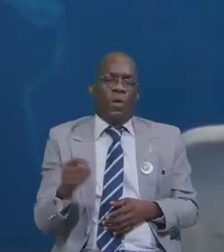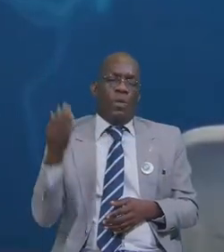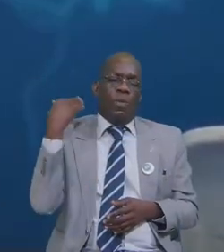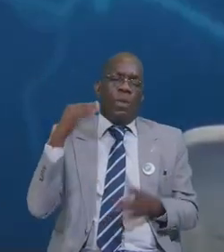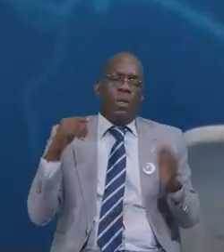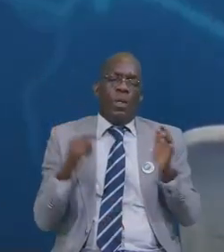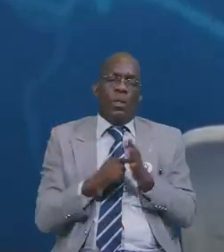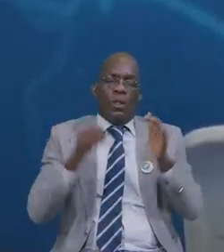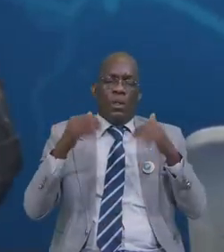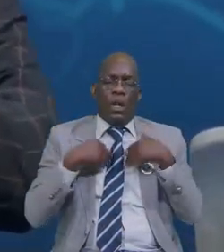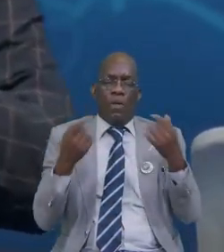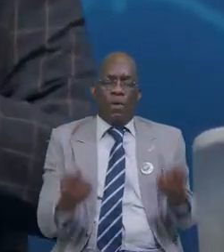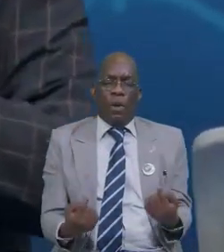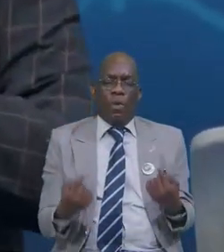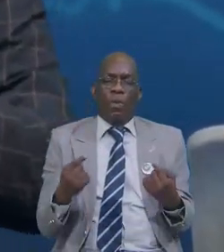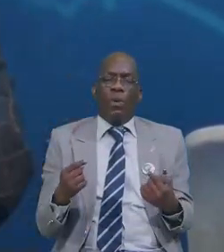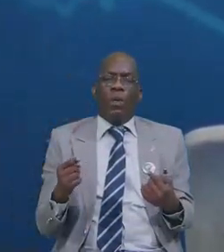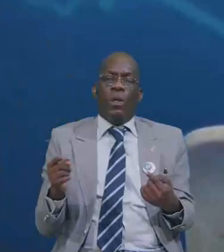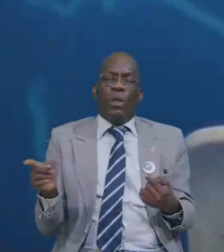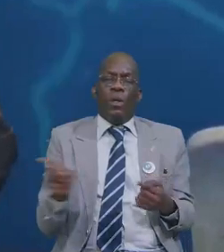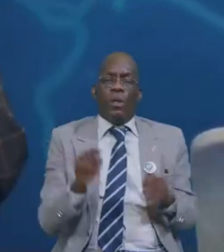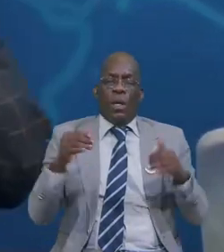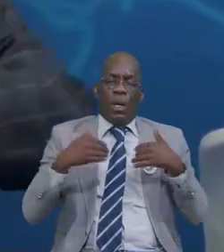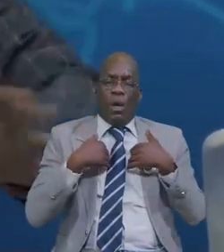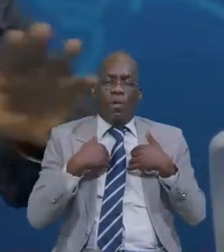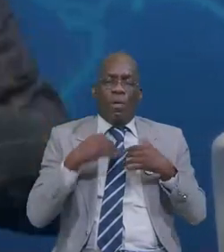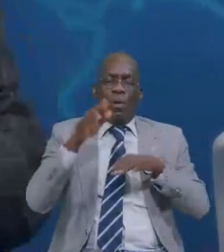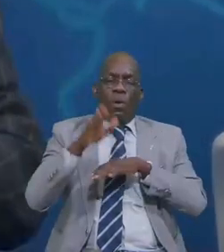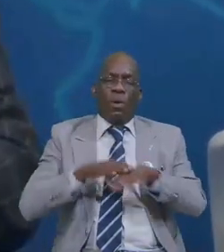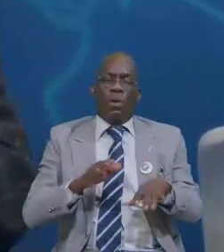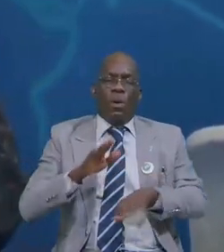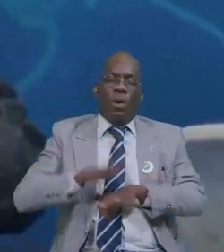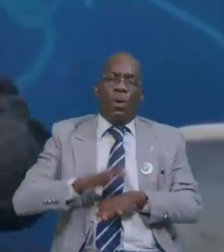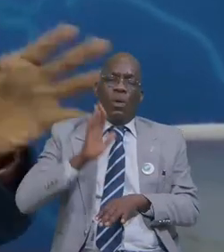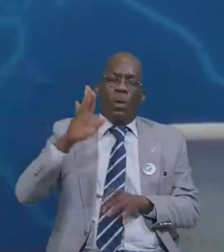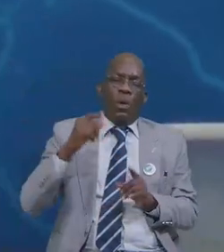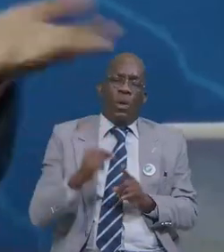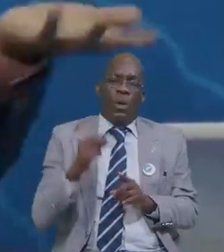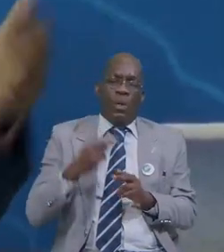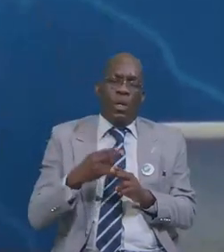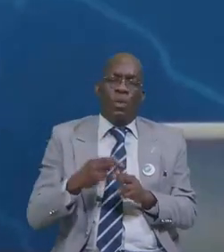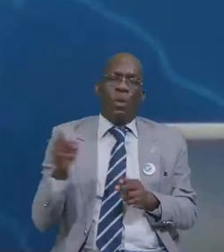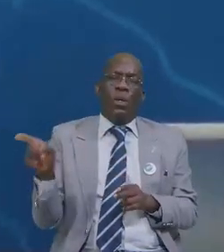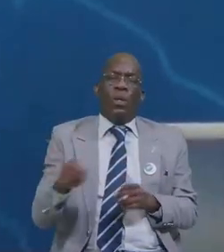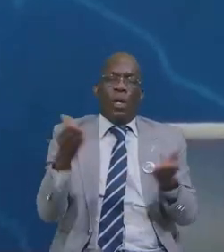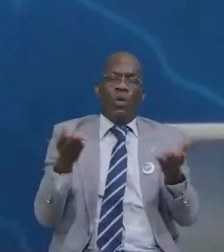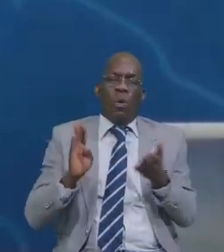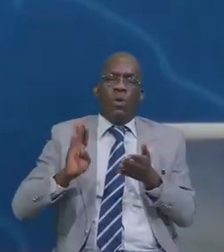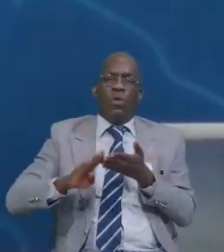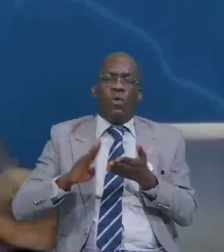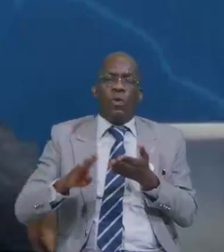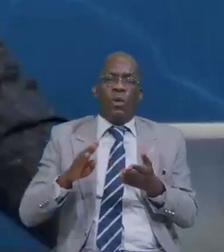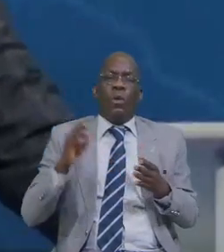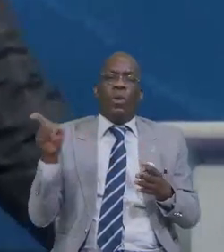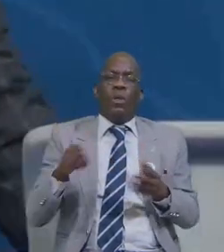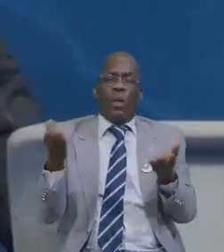passé. Ceux-ci sont venus et ils ont invoqué ton nom. Ils veulent la libération. Ils veulent le pardon.